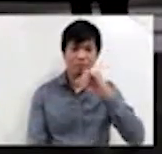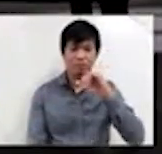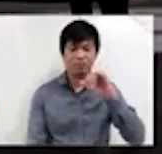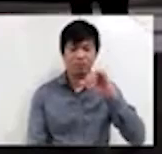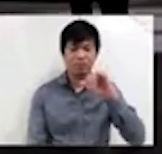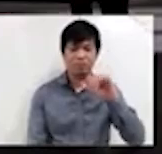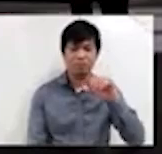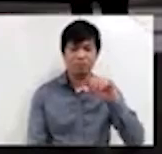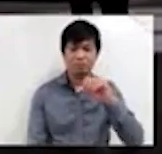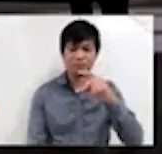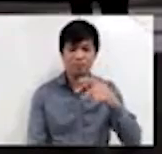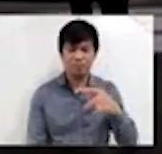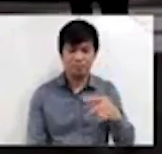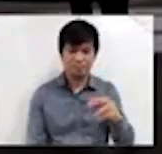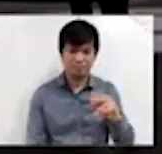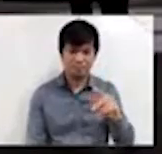syempre,